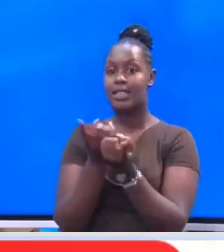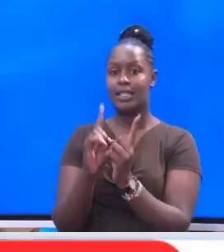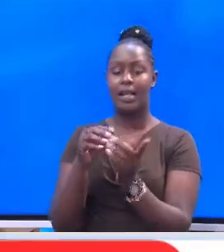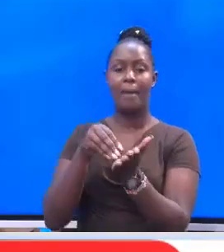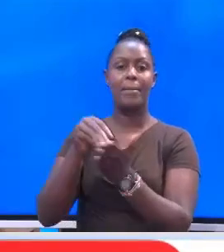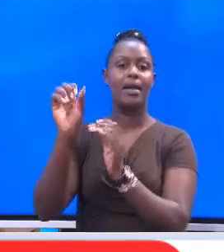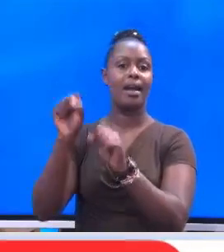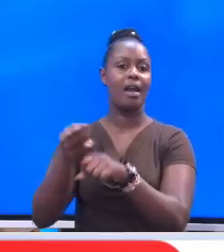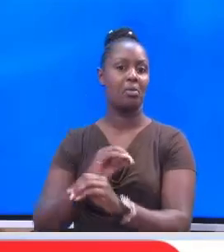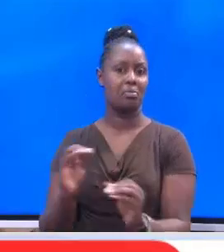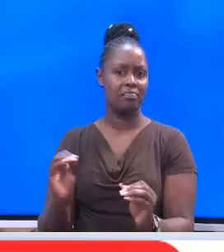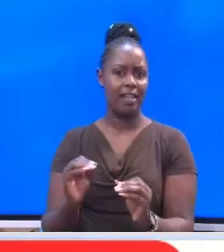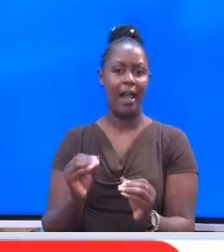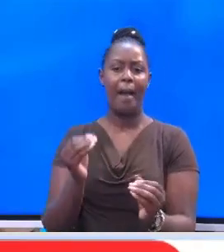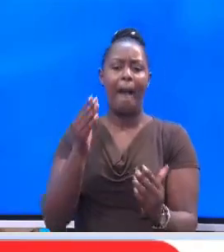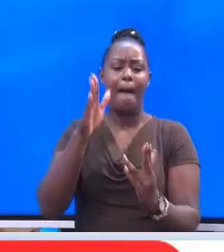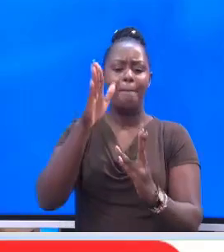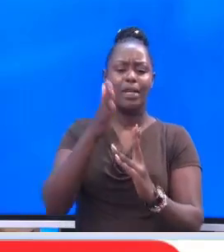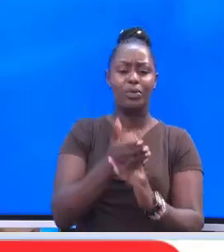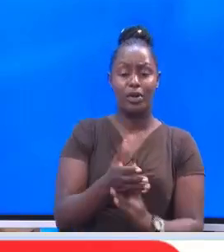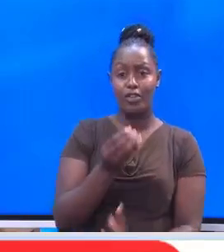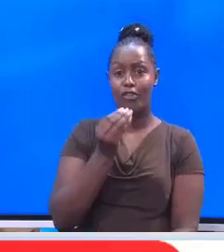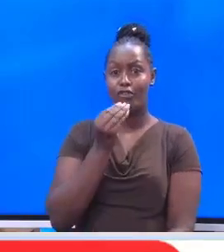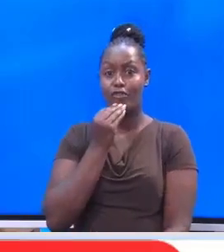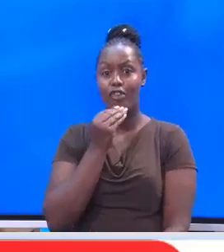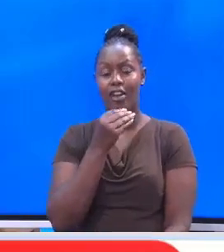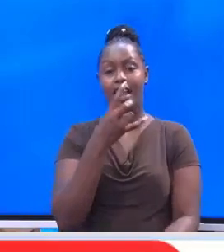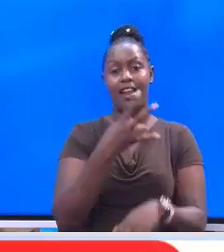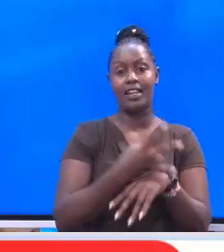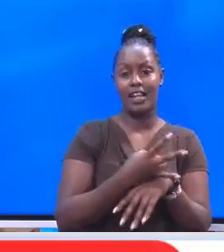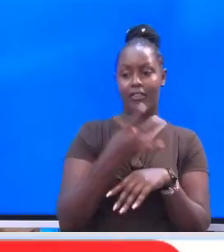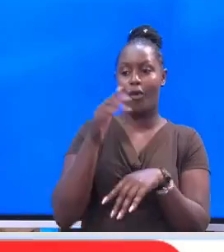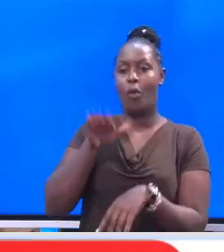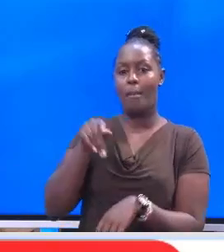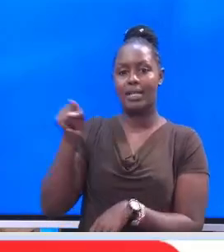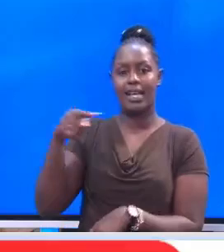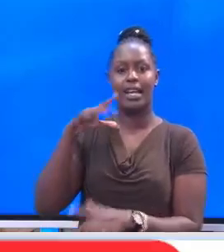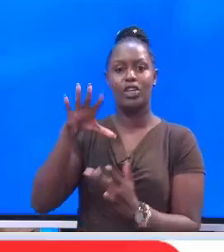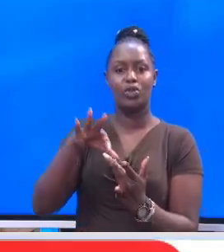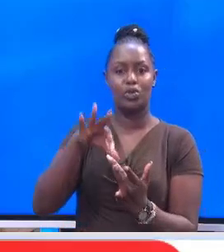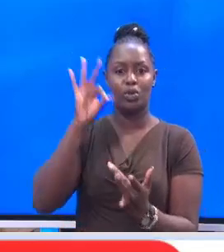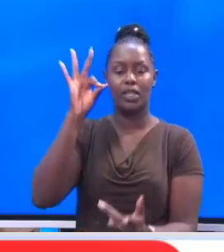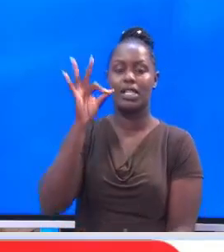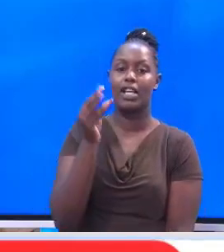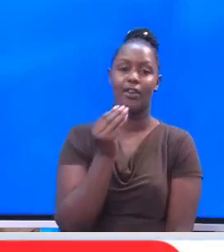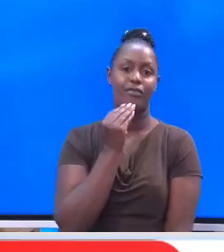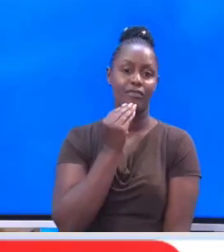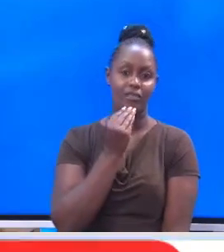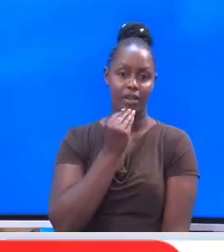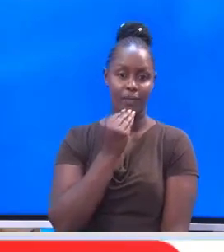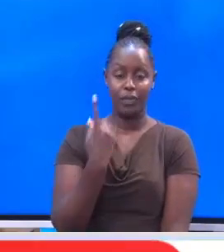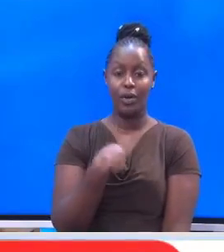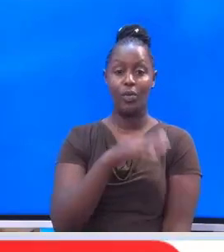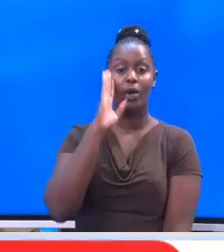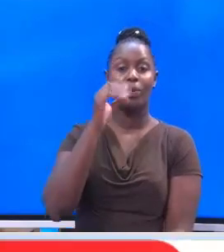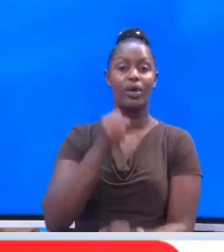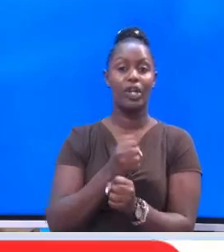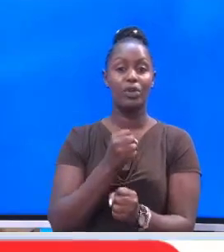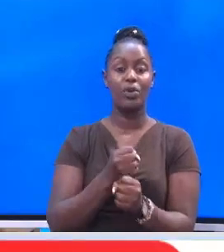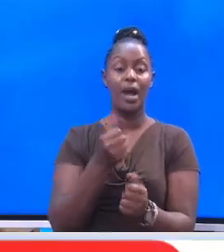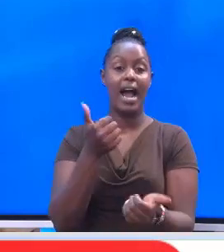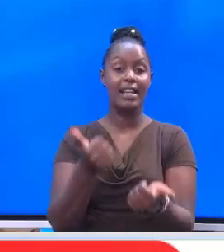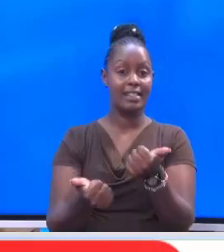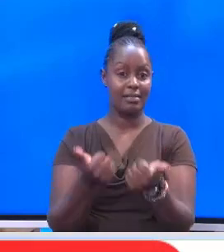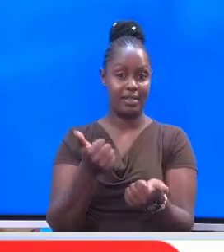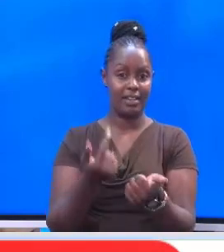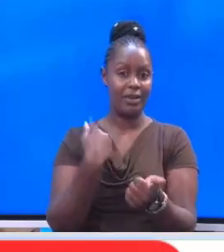atachagua kati ya kununua unga na kulipa NHIF. Kuna assessment ambayo tunaenda kufanya. Tunafanya means testing. Tukishafanya means